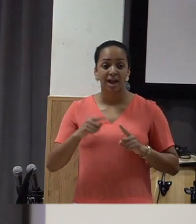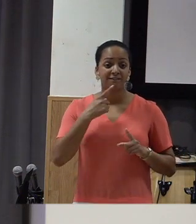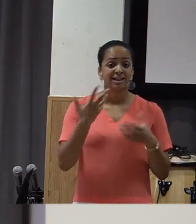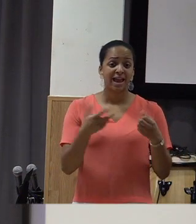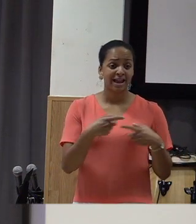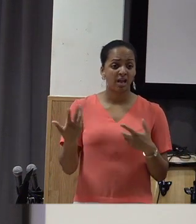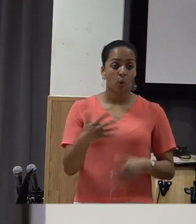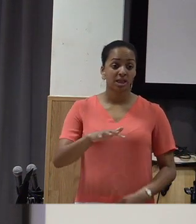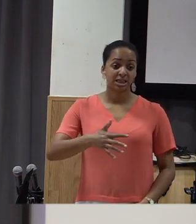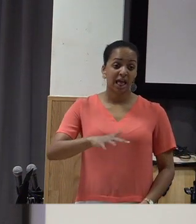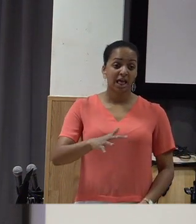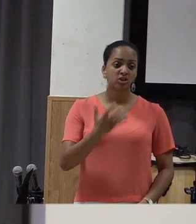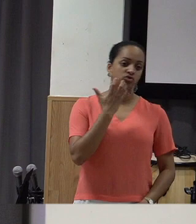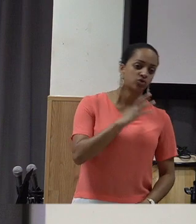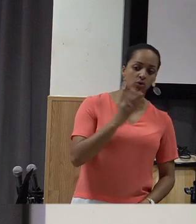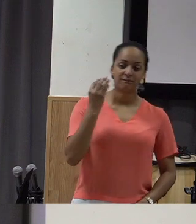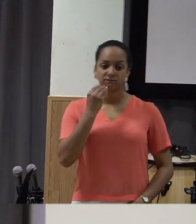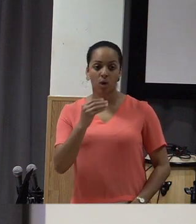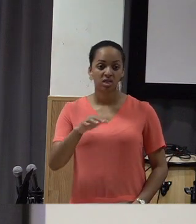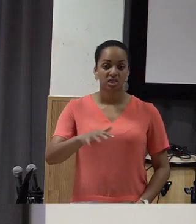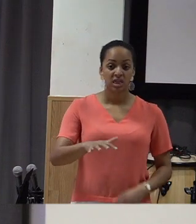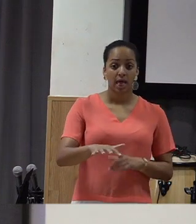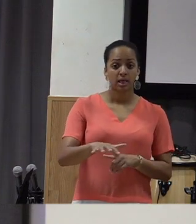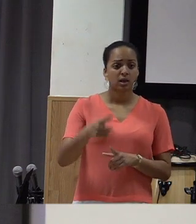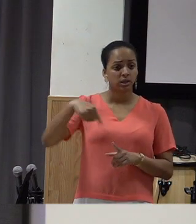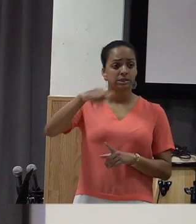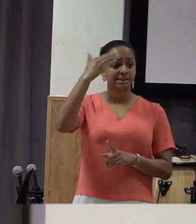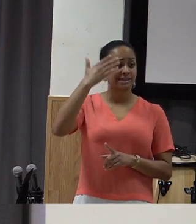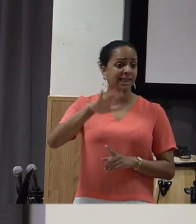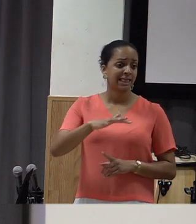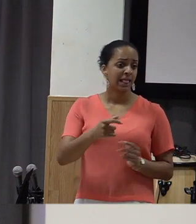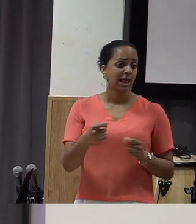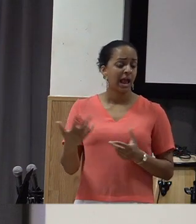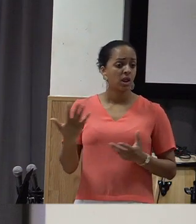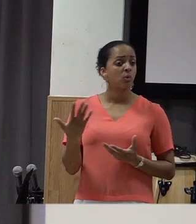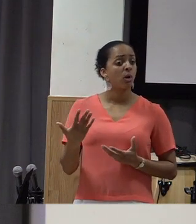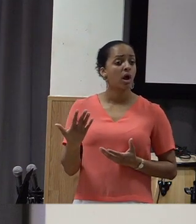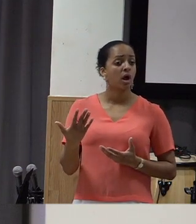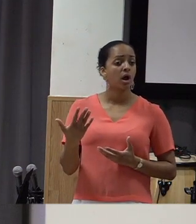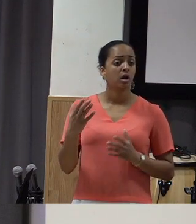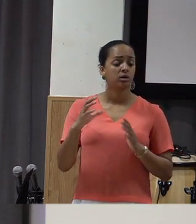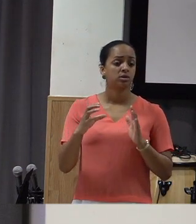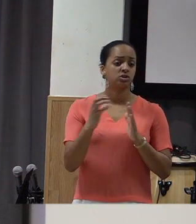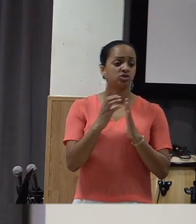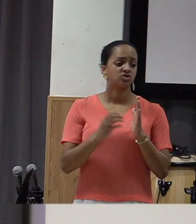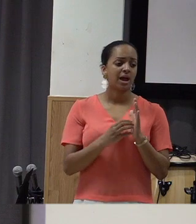tiédeur. Or, vous savez ce qui arrivera à celui qui est tiède, d'après Apocalypse chapitre 2.